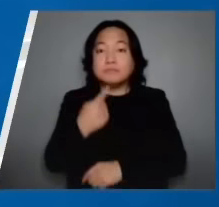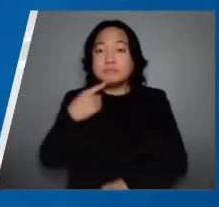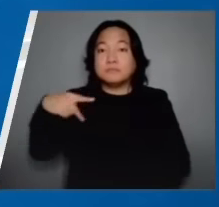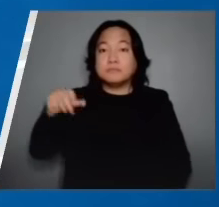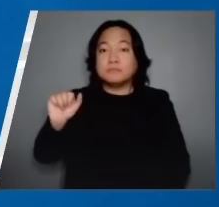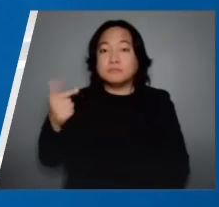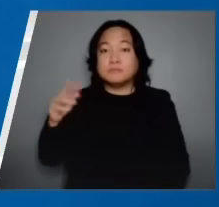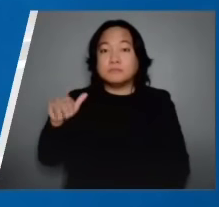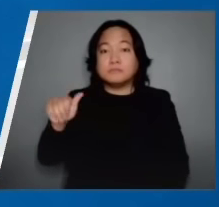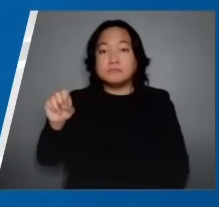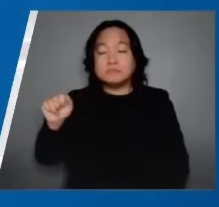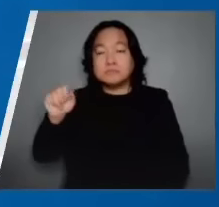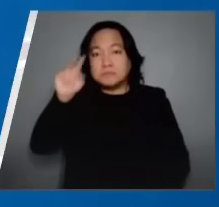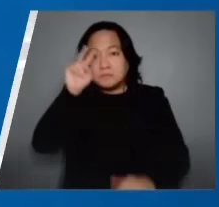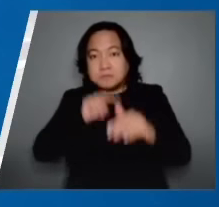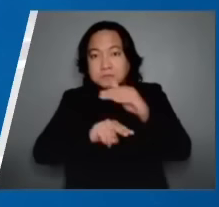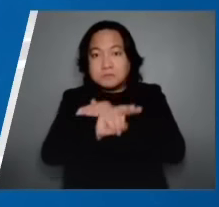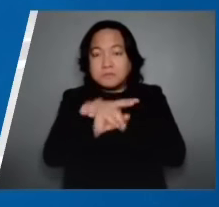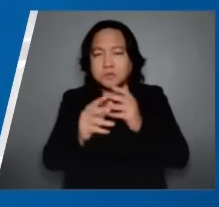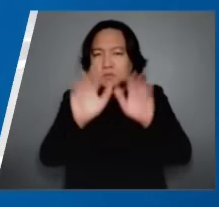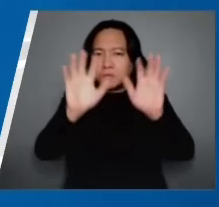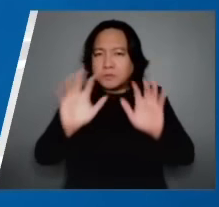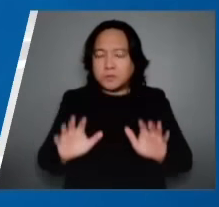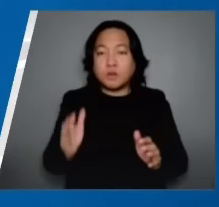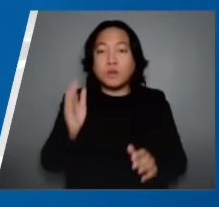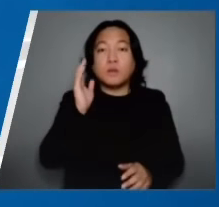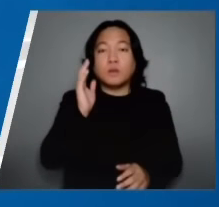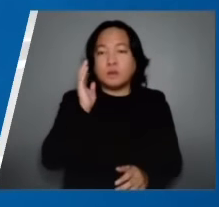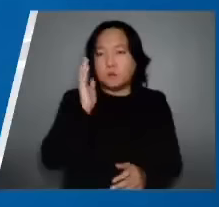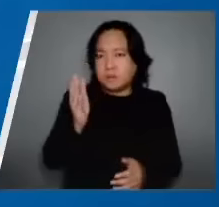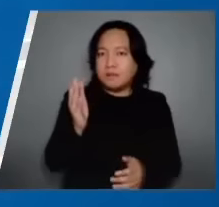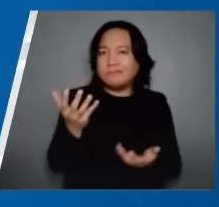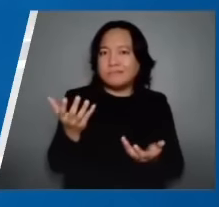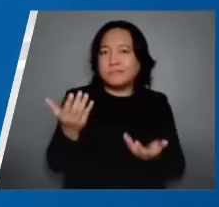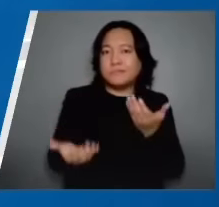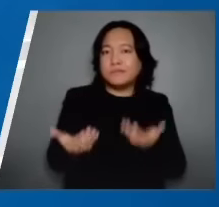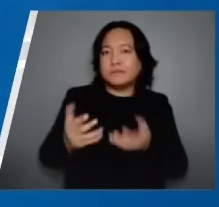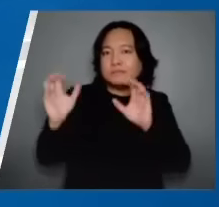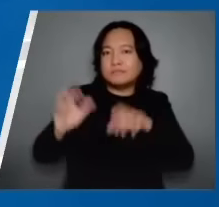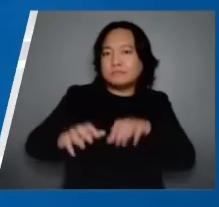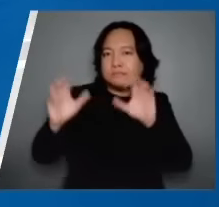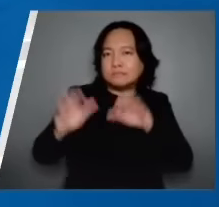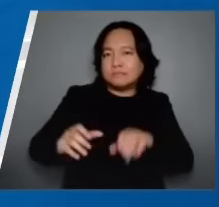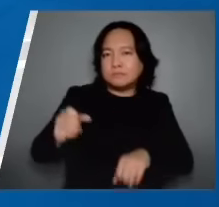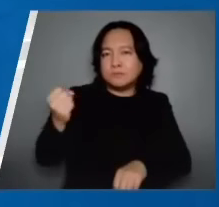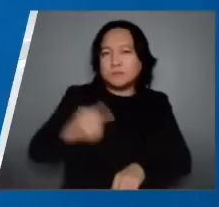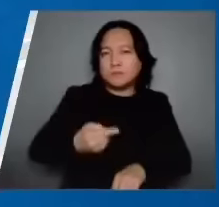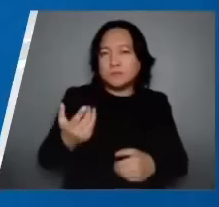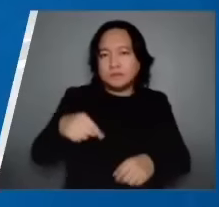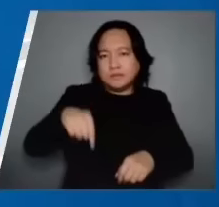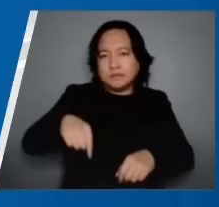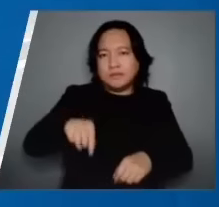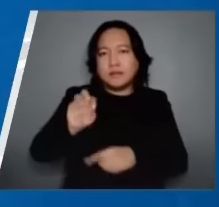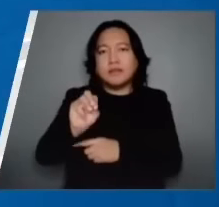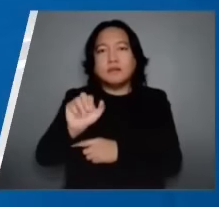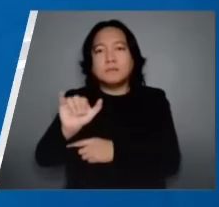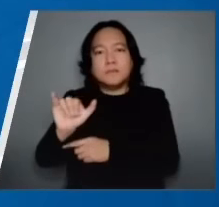o papasok sa Philippine Area of Responsibility ngayong buwan. Sa kananiwang track, kapag Mayo, kung